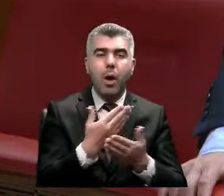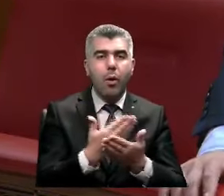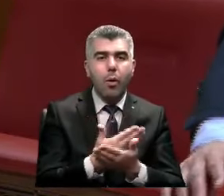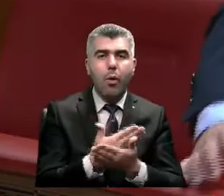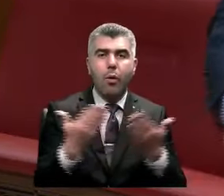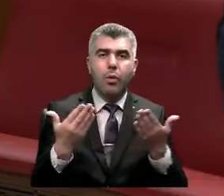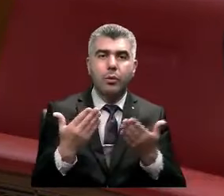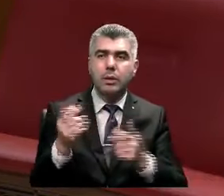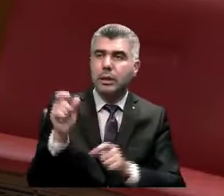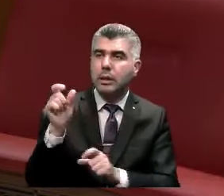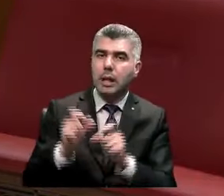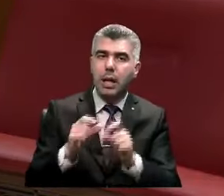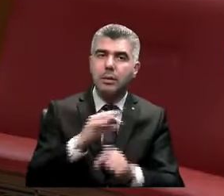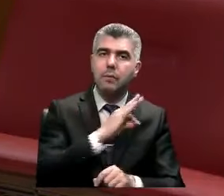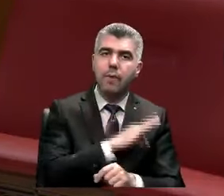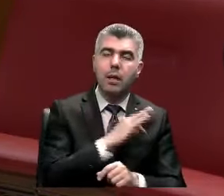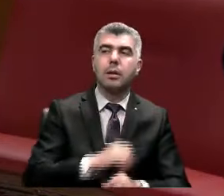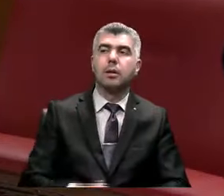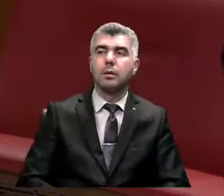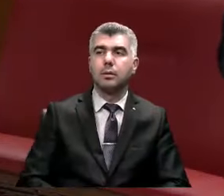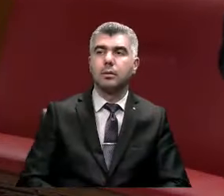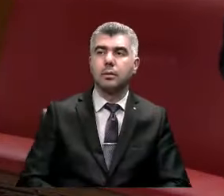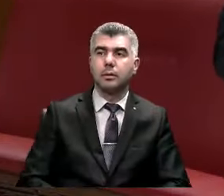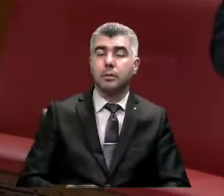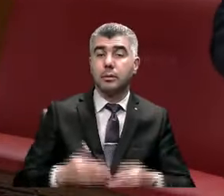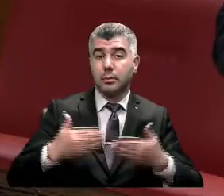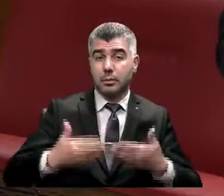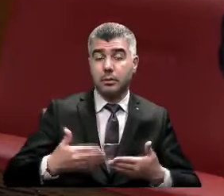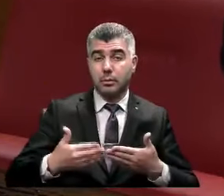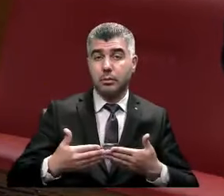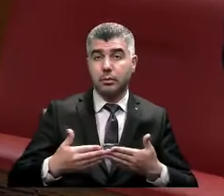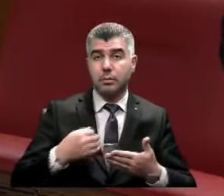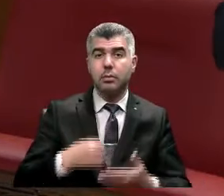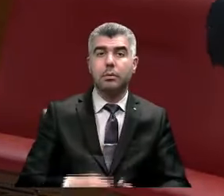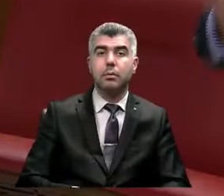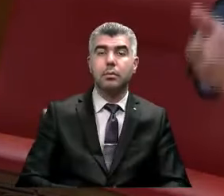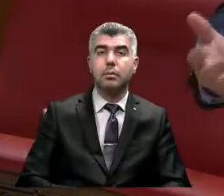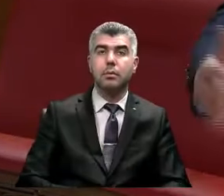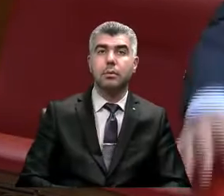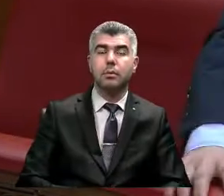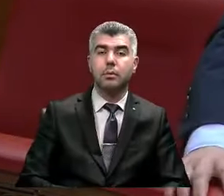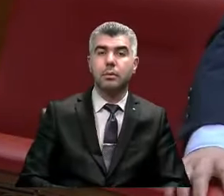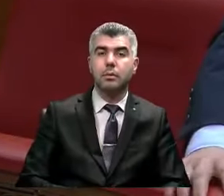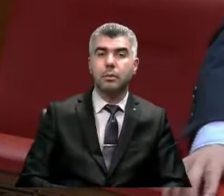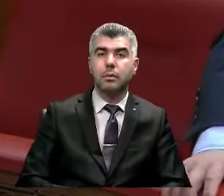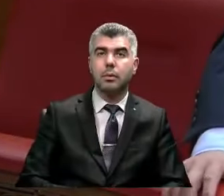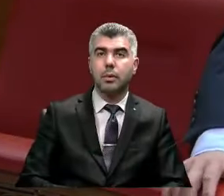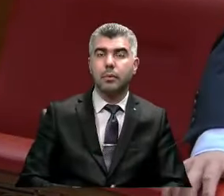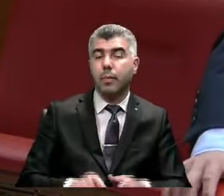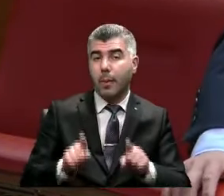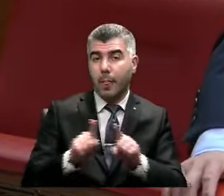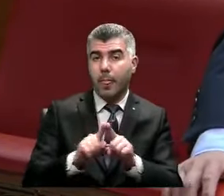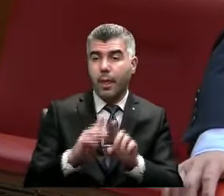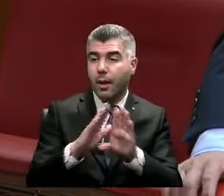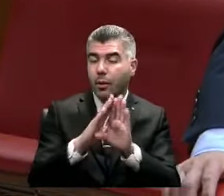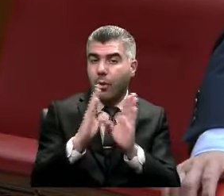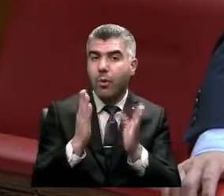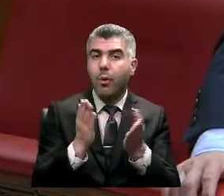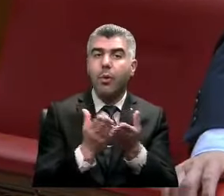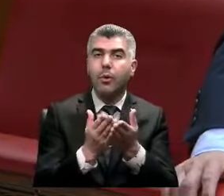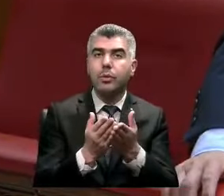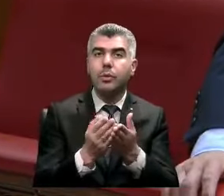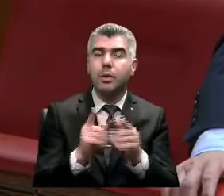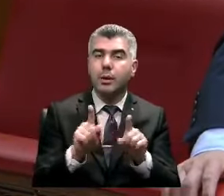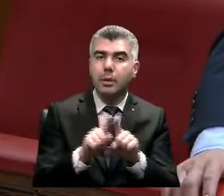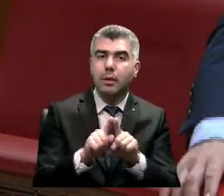للأشخاص ببلادنا. وفي هذا الإطار بغيت نقول أنه طرف من يعني طرف من واحد المنظومة ديال